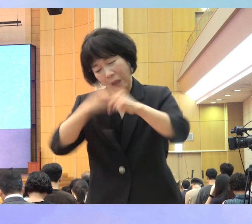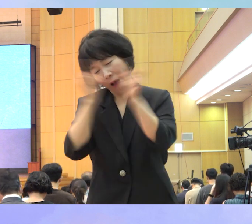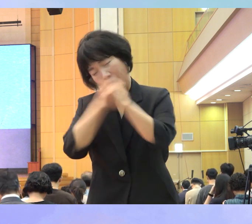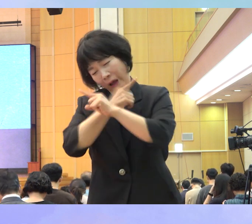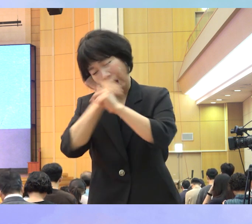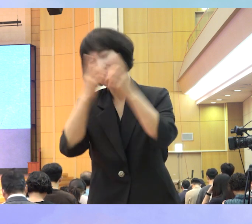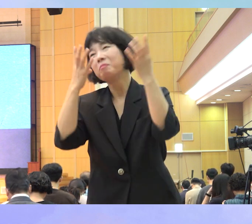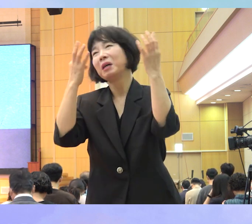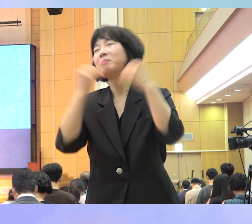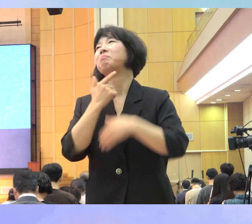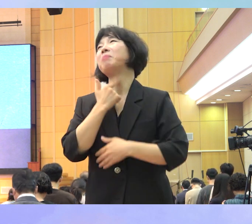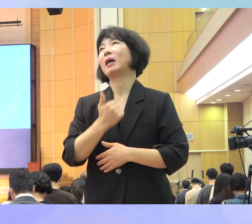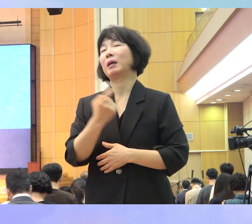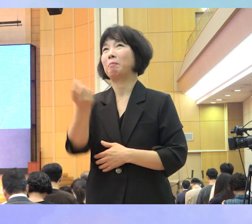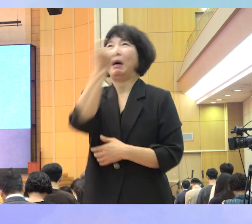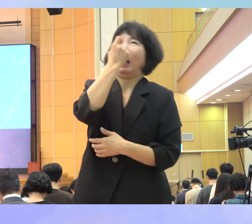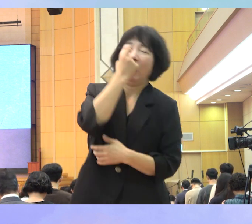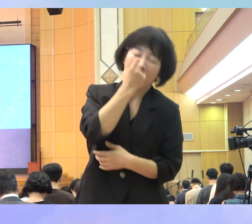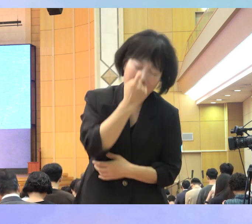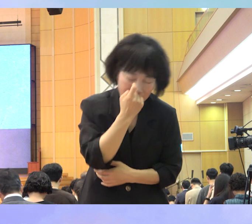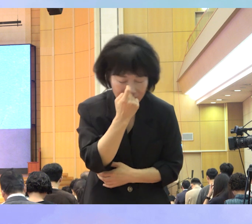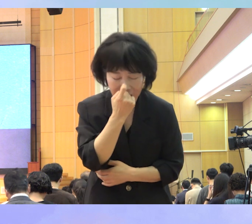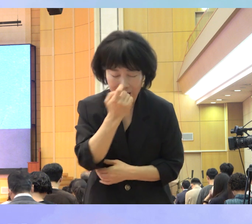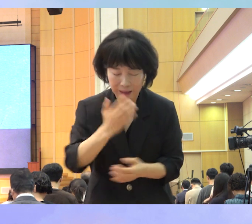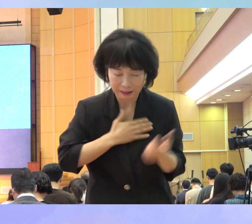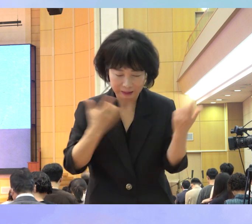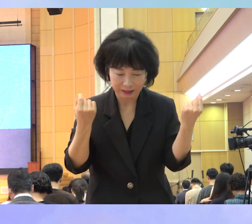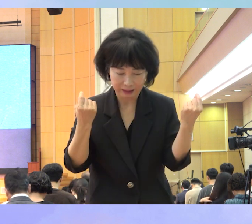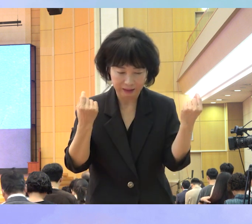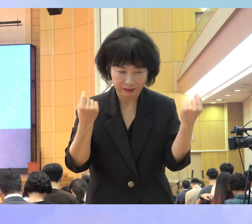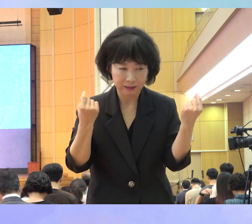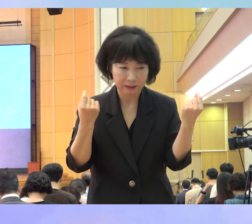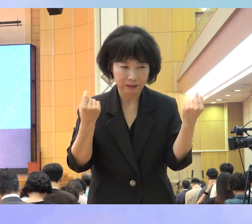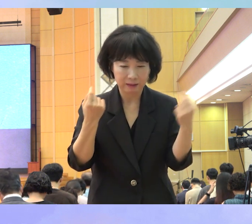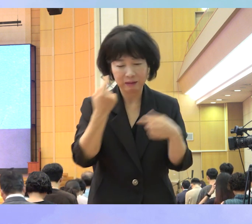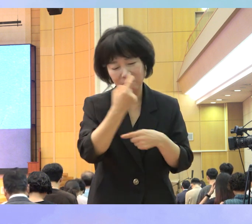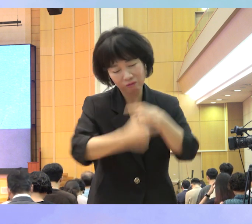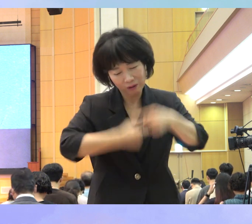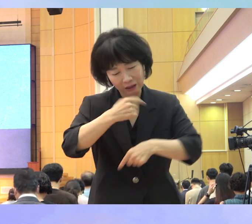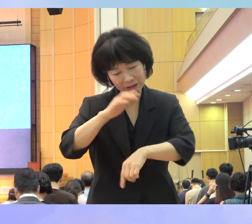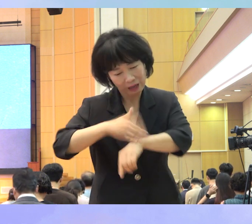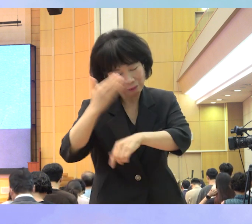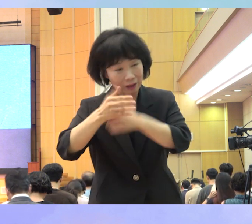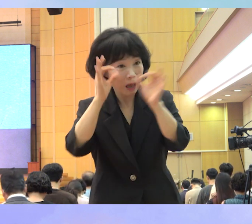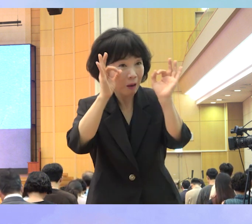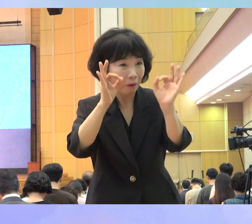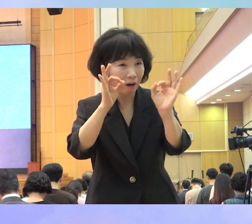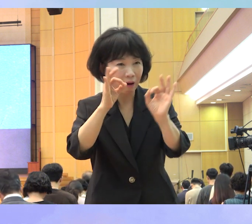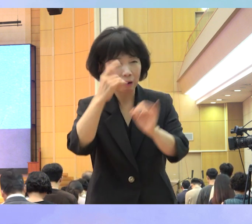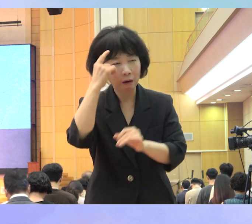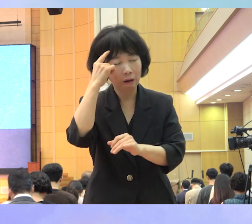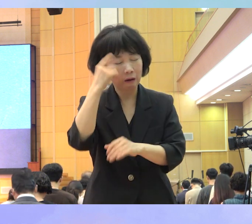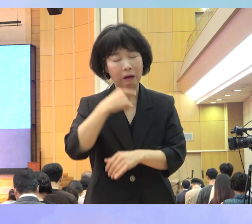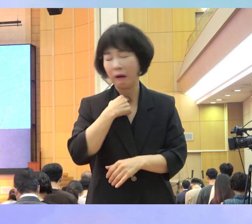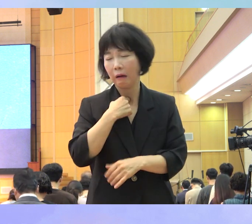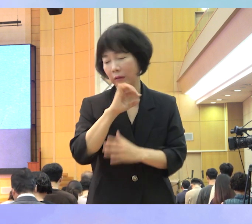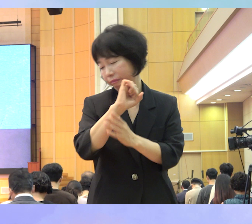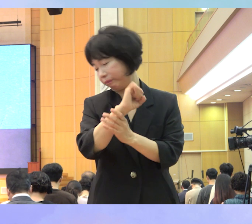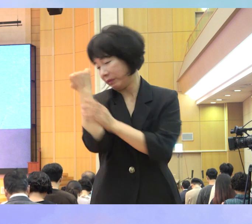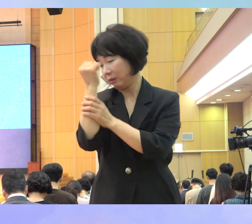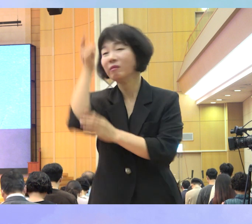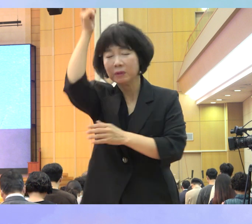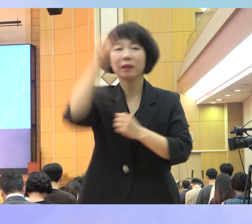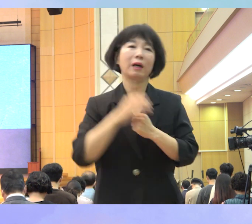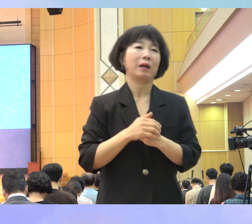내며 음행과 탐욕으로 찌들어져 있는 이 입술이 하나님은 보기 좋지 않으십니다. 그래서 오늘 우리에게